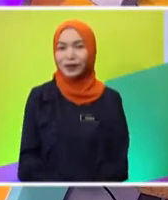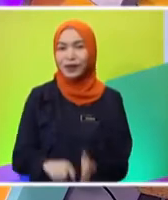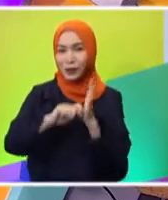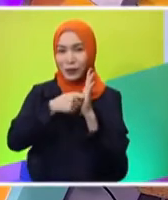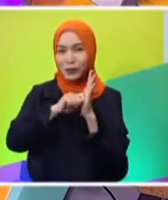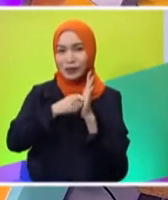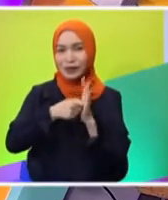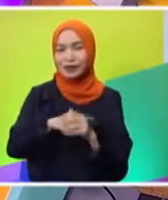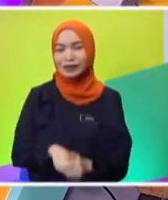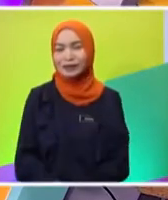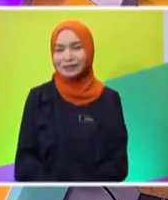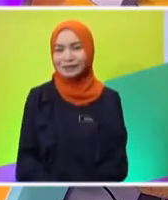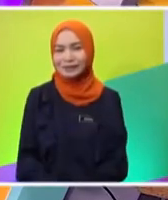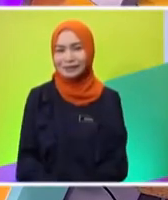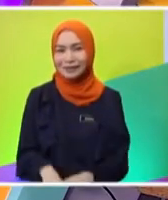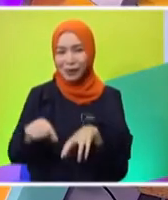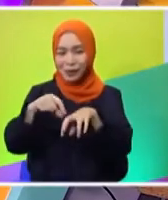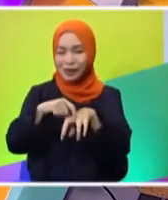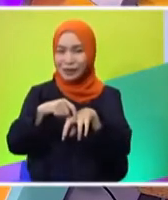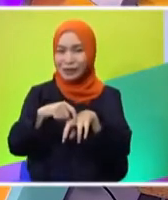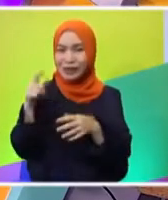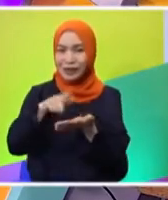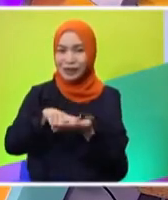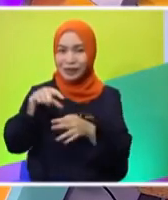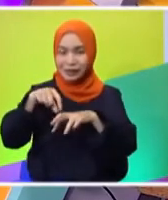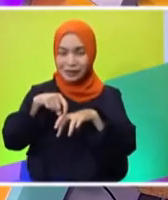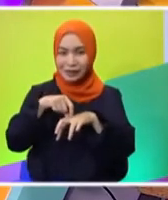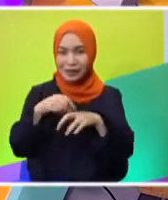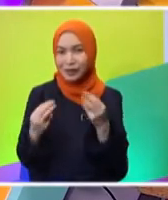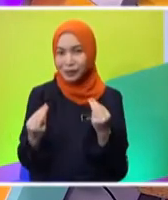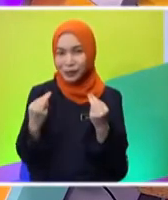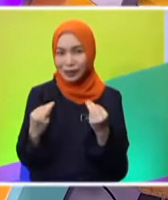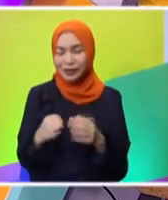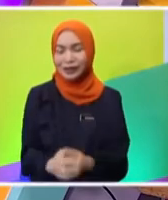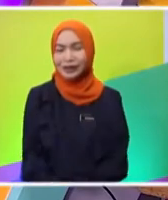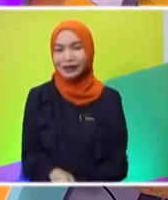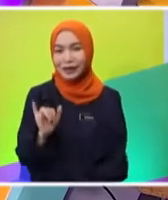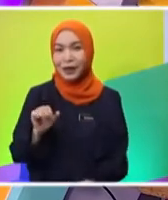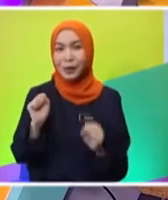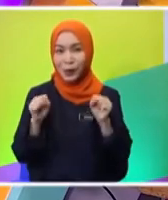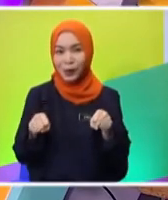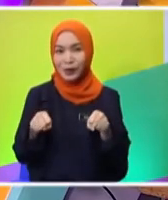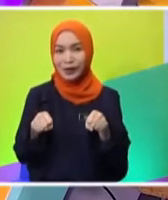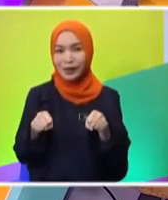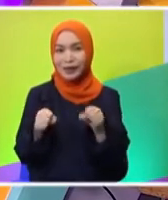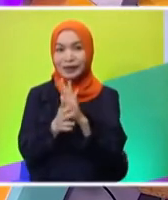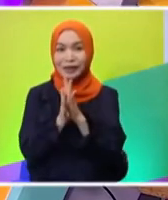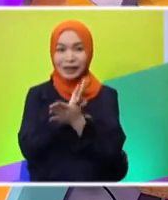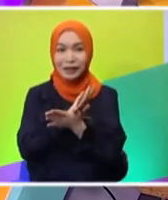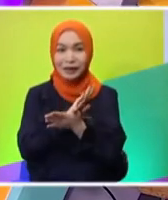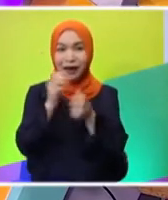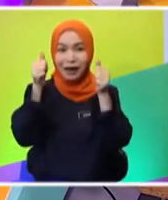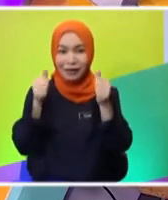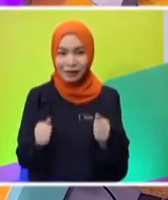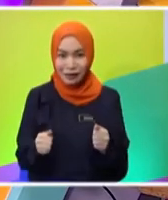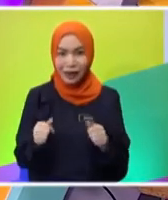betul-betul ah jadi boleh menjadi juga Ah sebagai acak gunaannya Nah tadi kita ketikan acsc itu